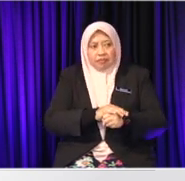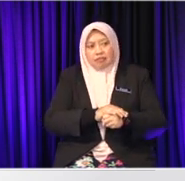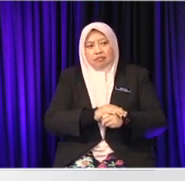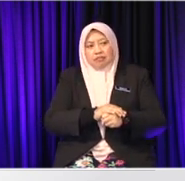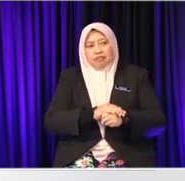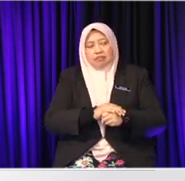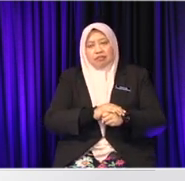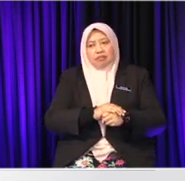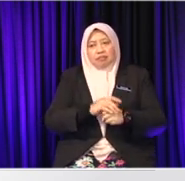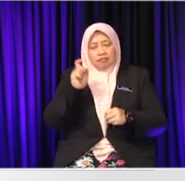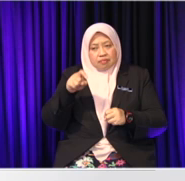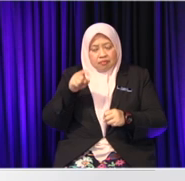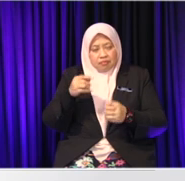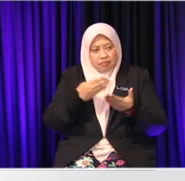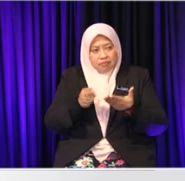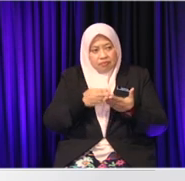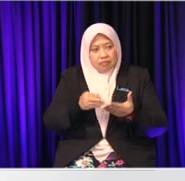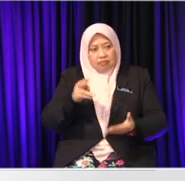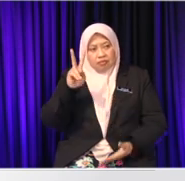dia beli 22400